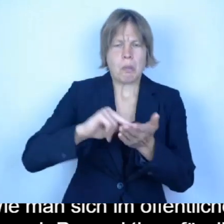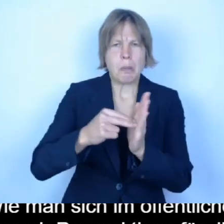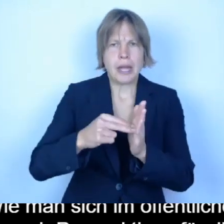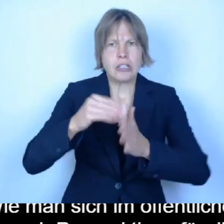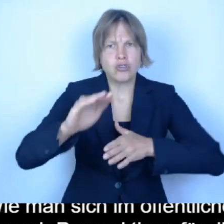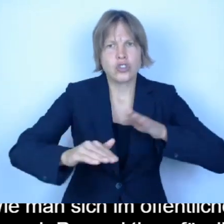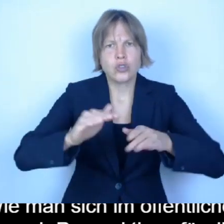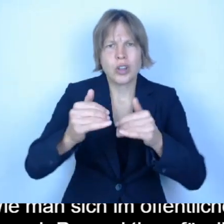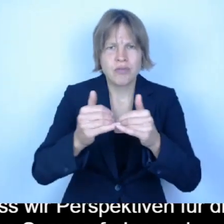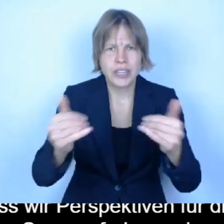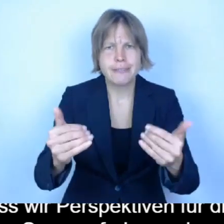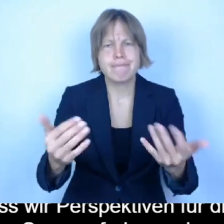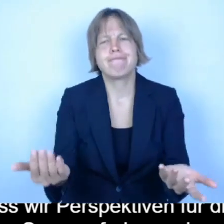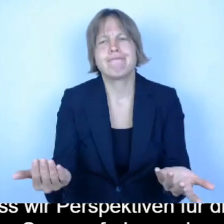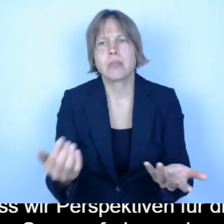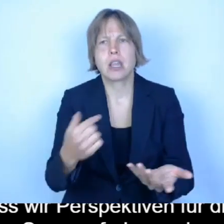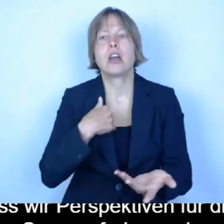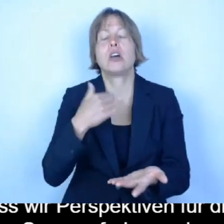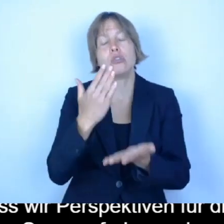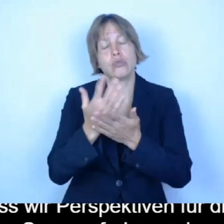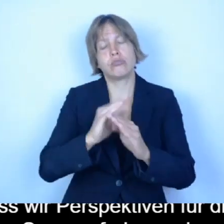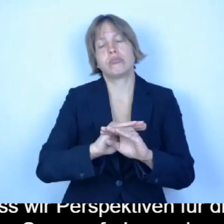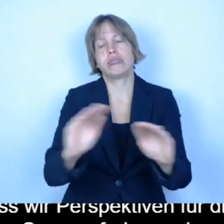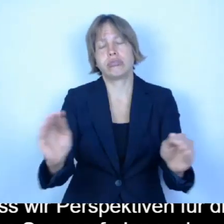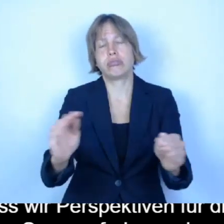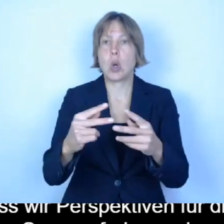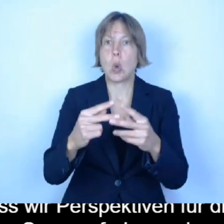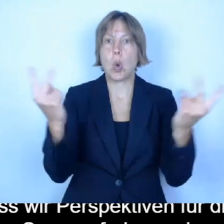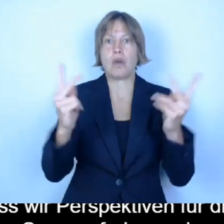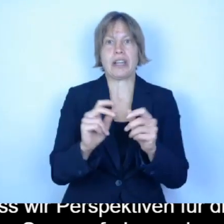Thema öffentliches Leben betrifft, bis Ende des Monats.